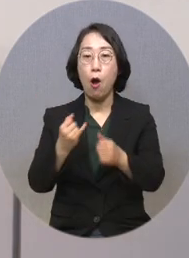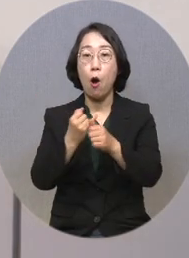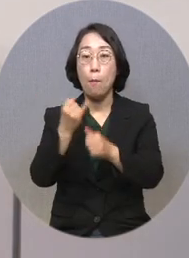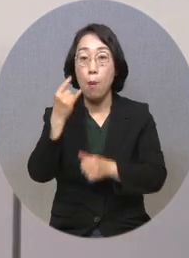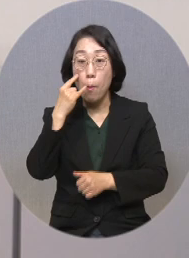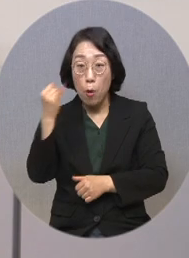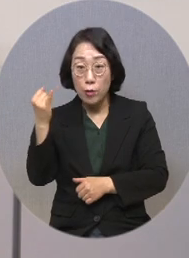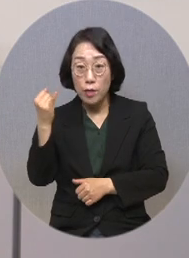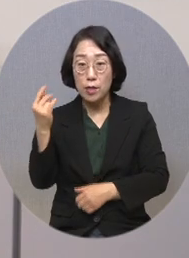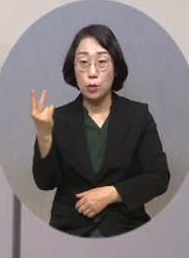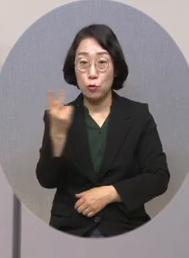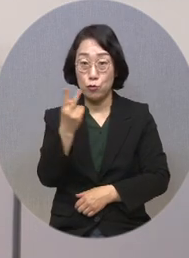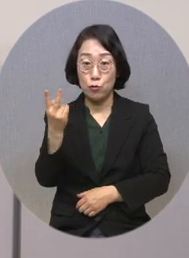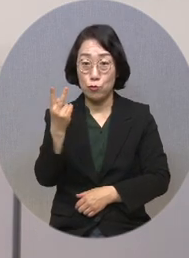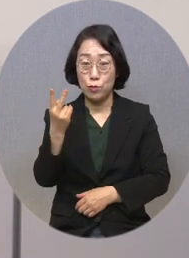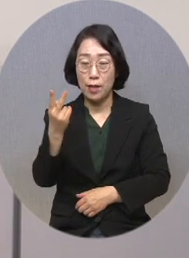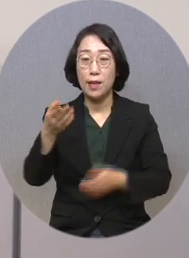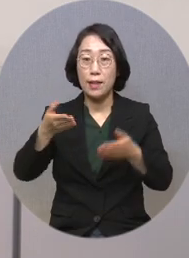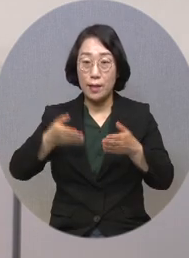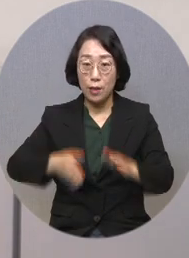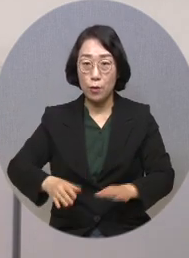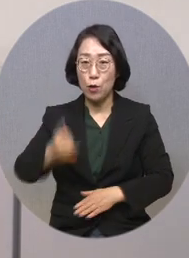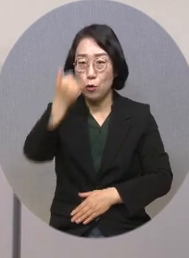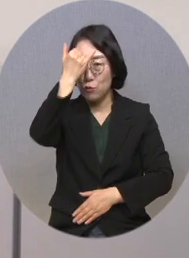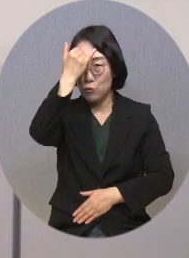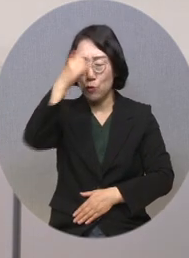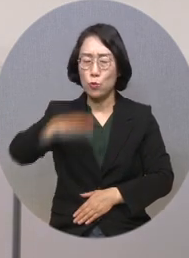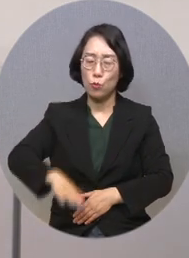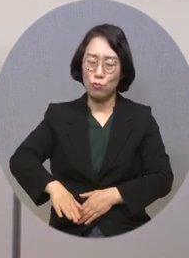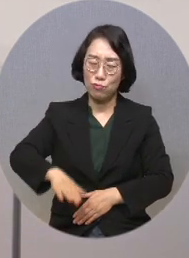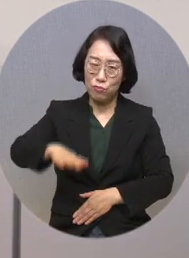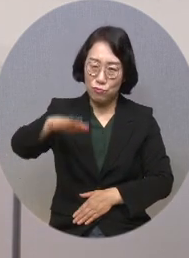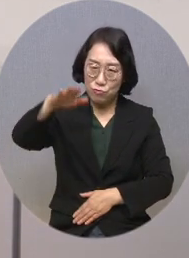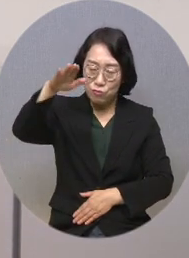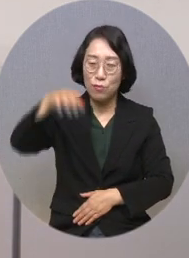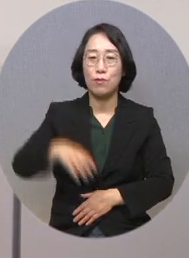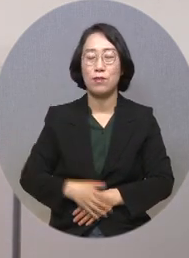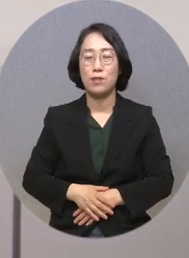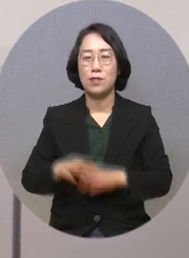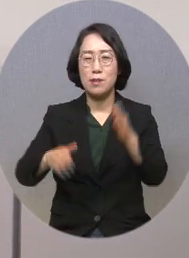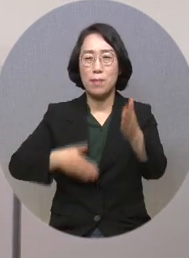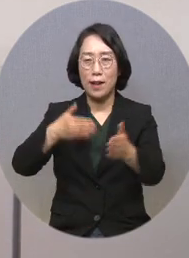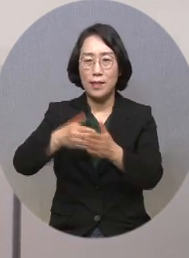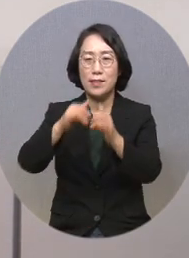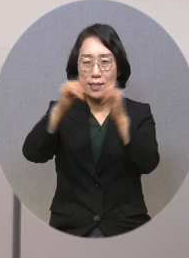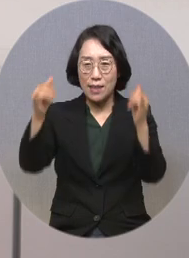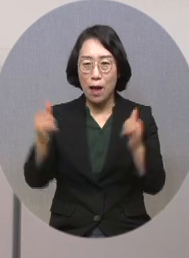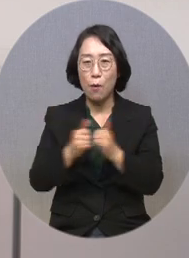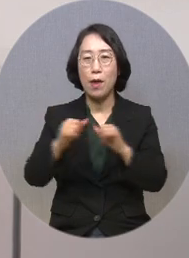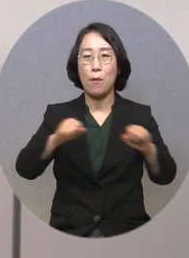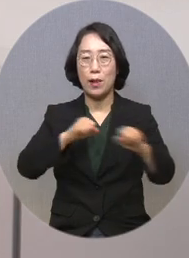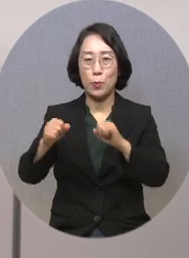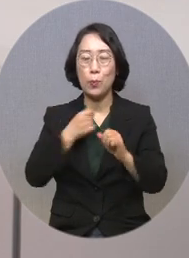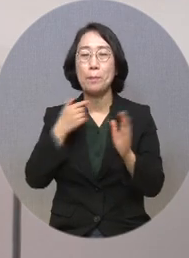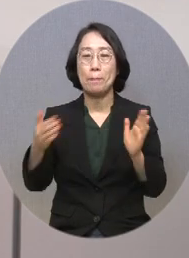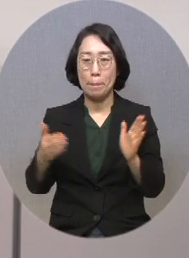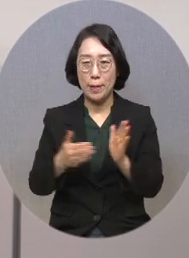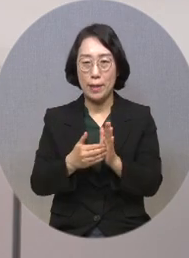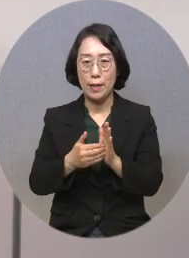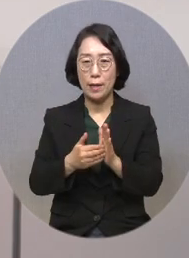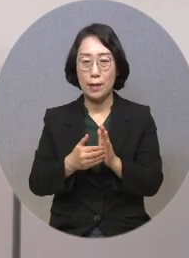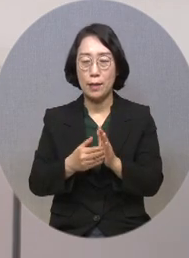사이에 태어나서 충청의 아들로서 지금까지 사회활동을 해왔습니다.